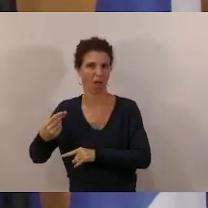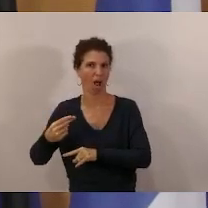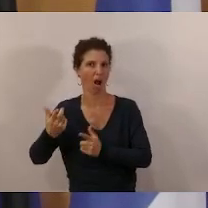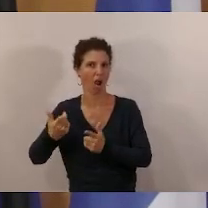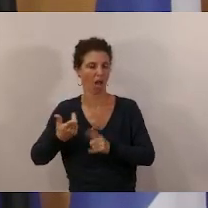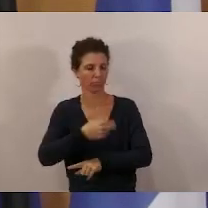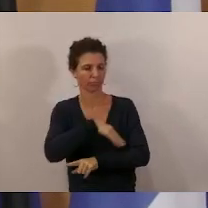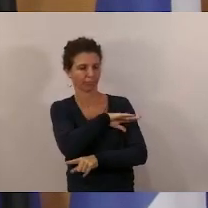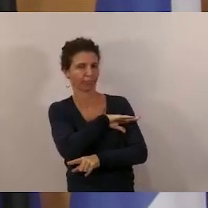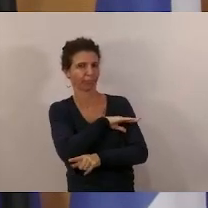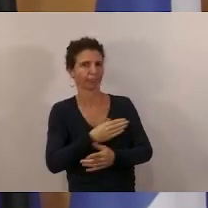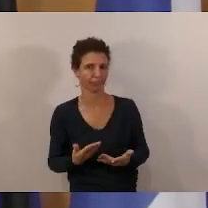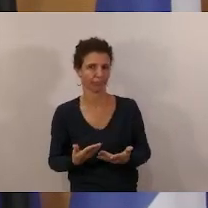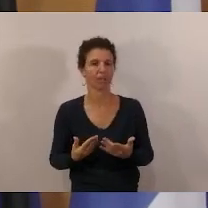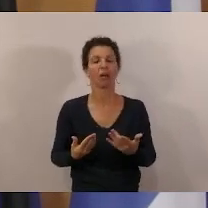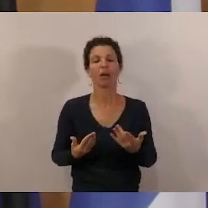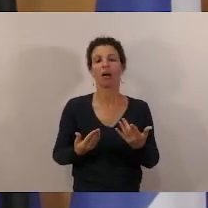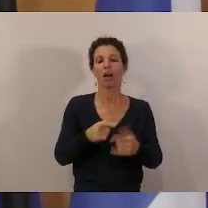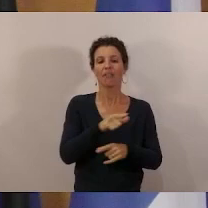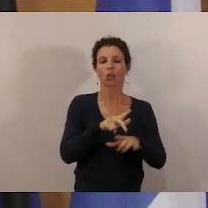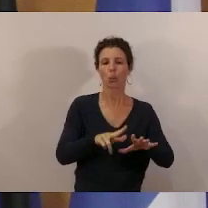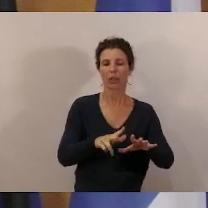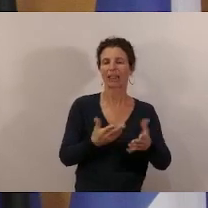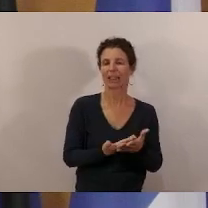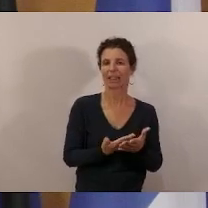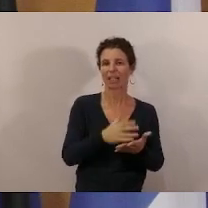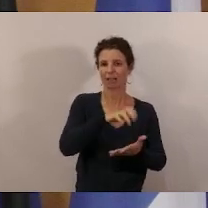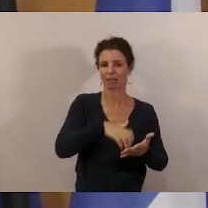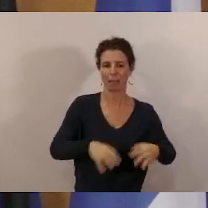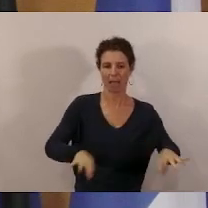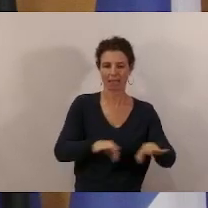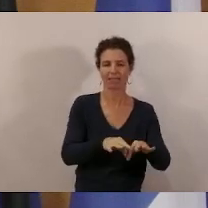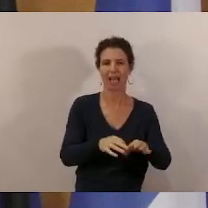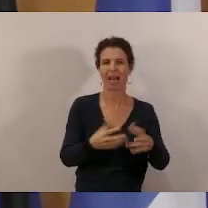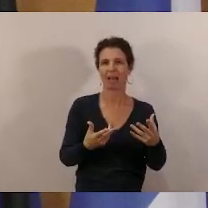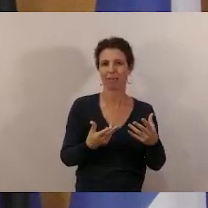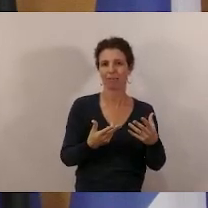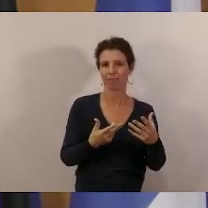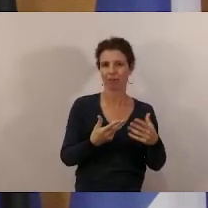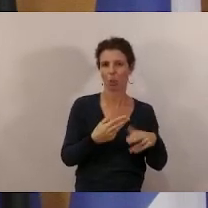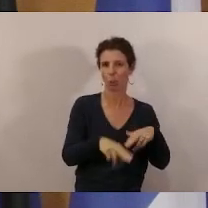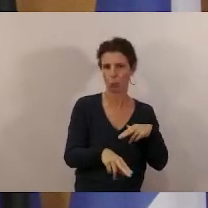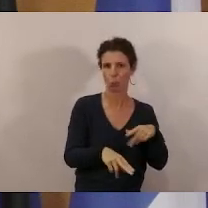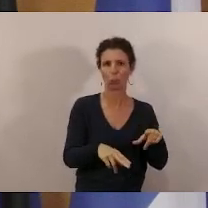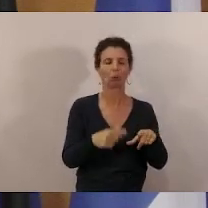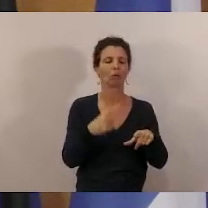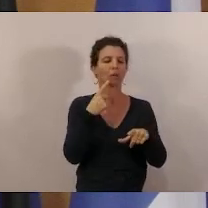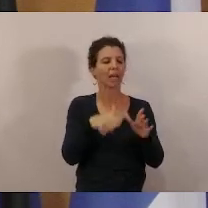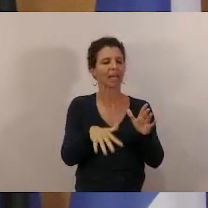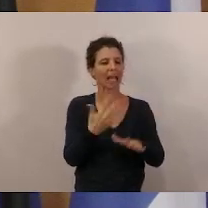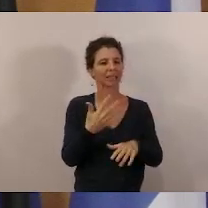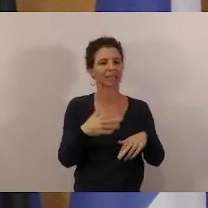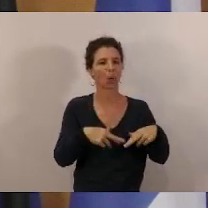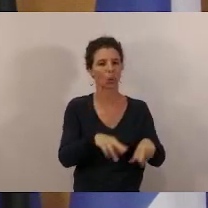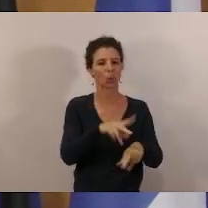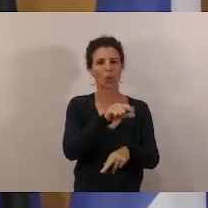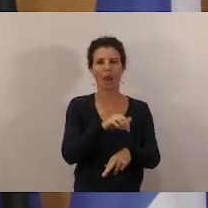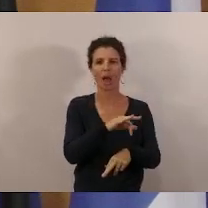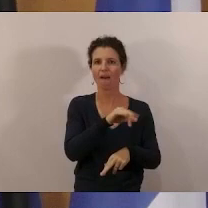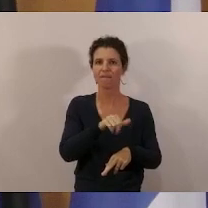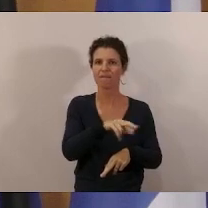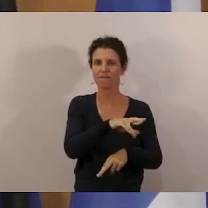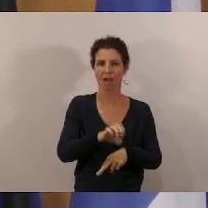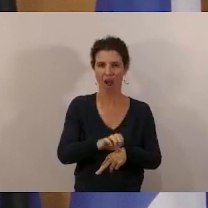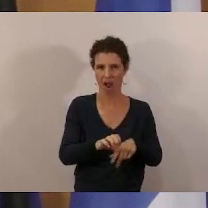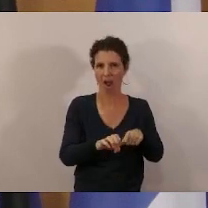la parcelle nue parce qu'elle a été démolie du 15 rue de Lafare et il s'agit de transférer directement la